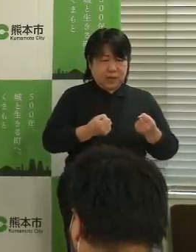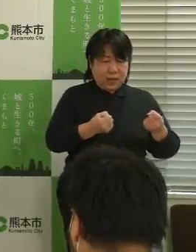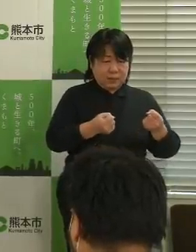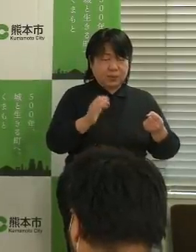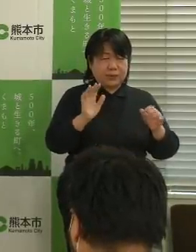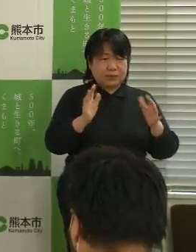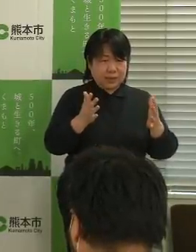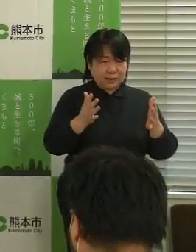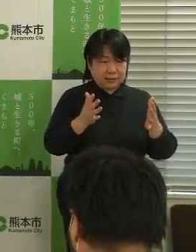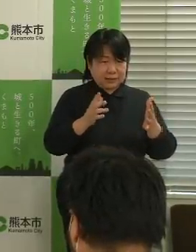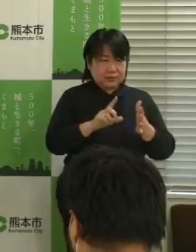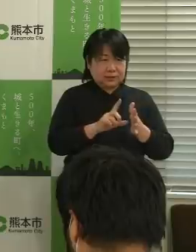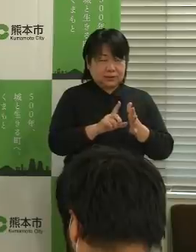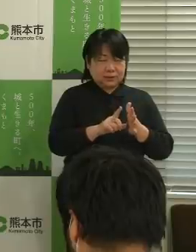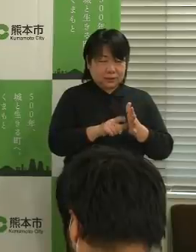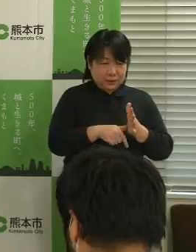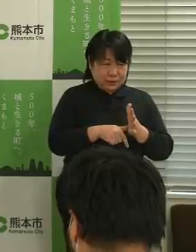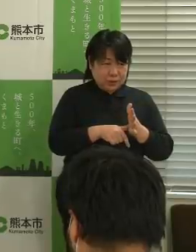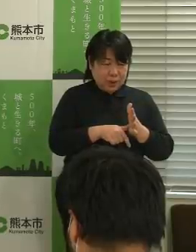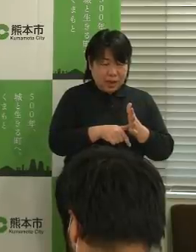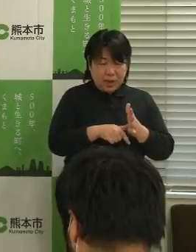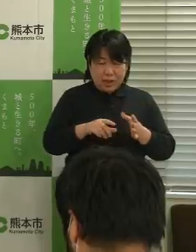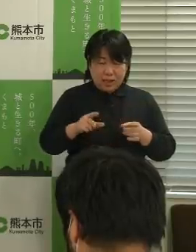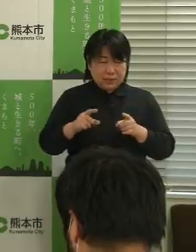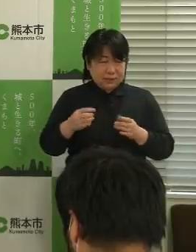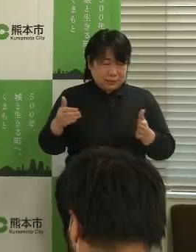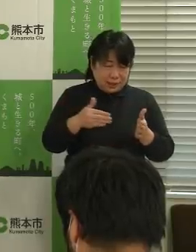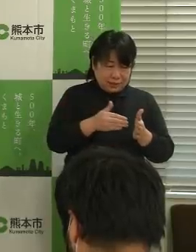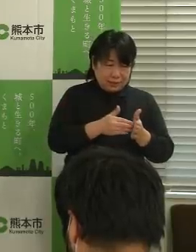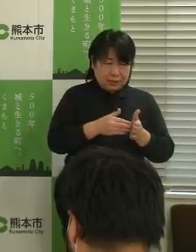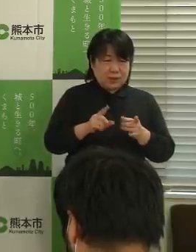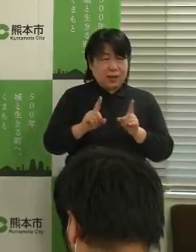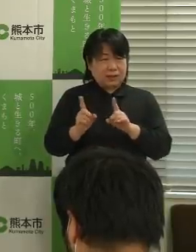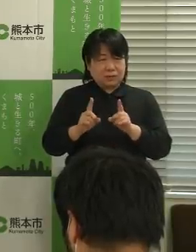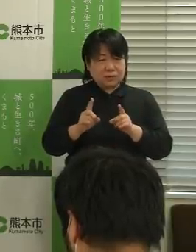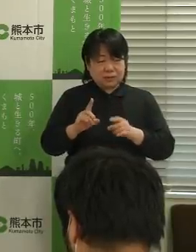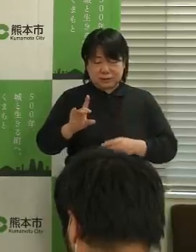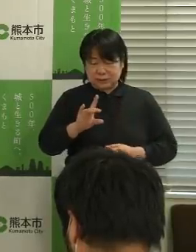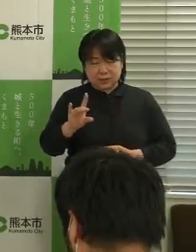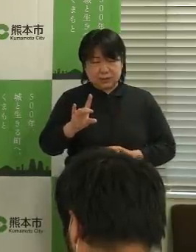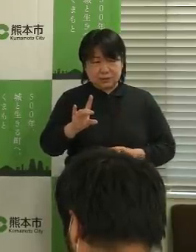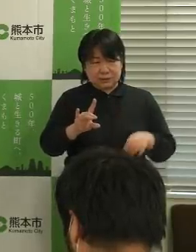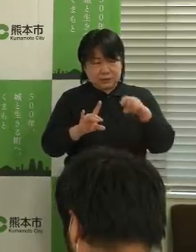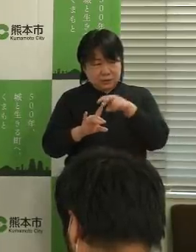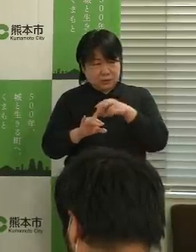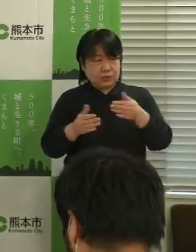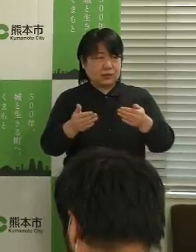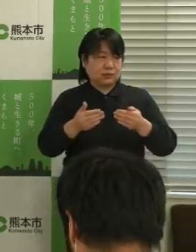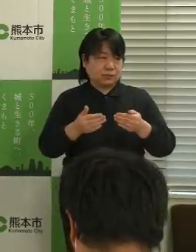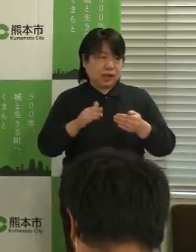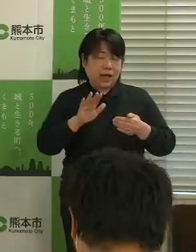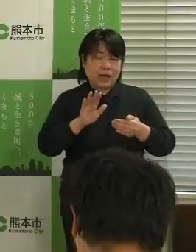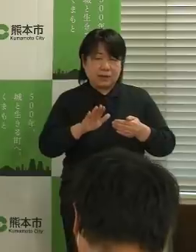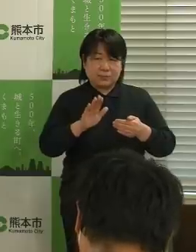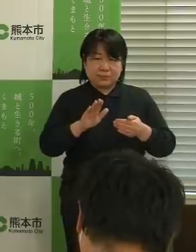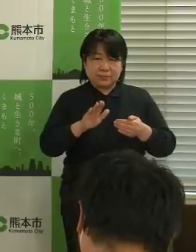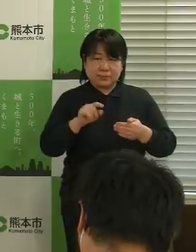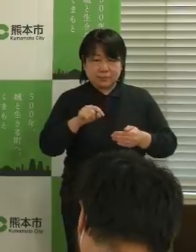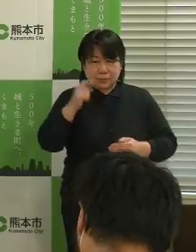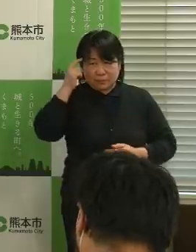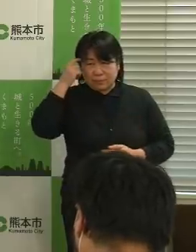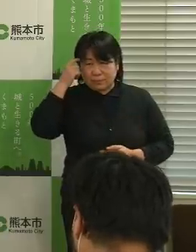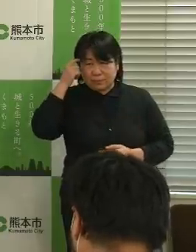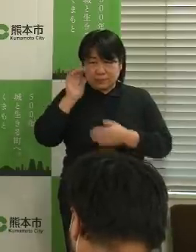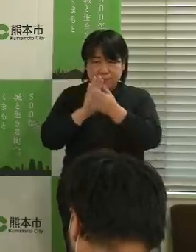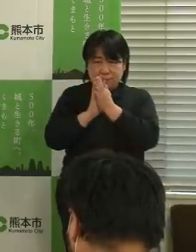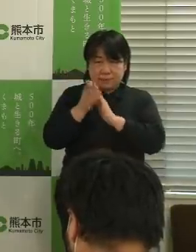がもう最後のまあ手段としてタクシーに乗らざるを得ないということもありますのでですね、そこを、まあ、考えて